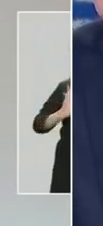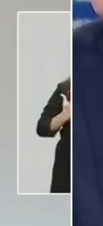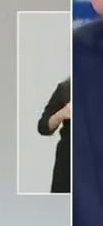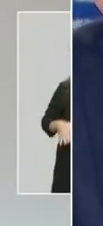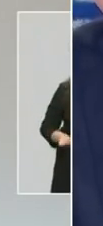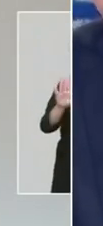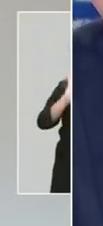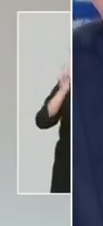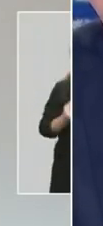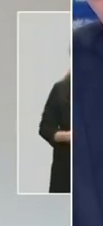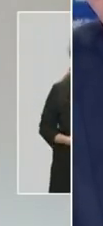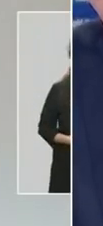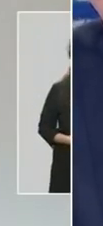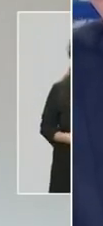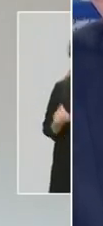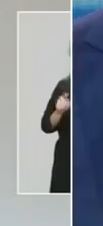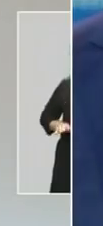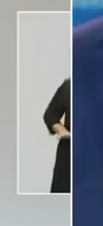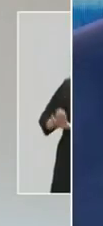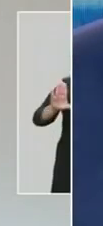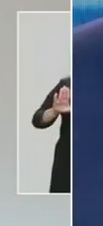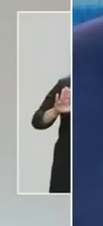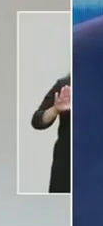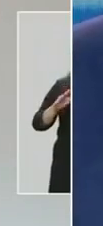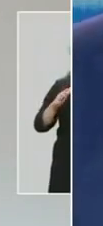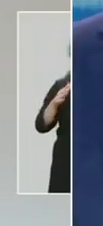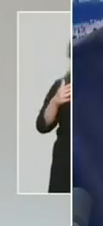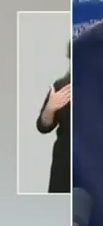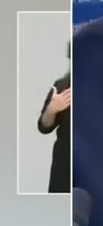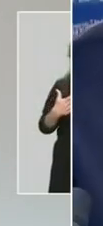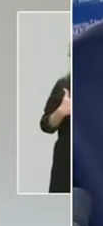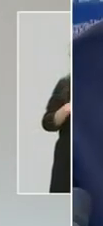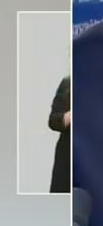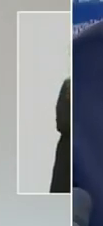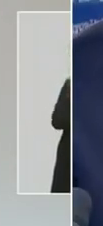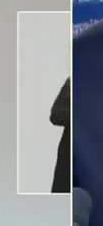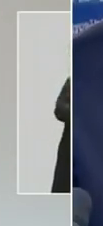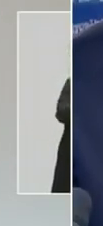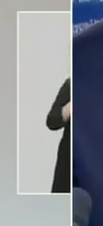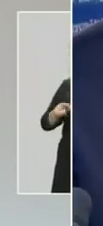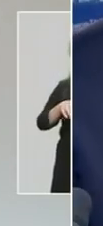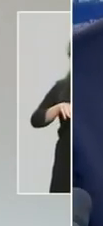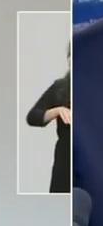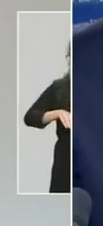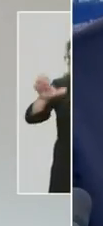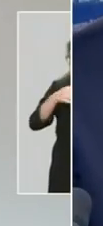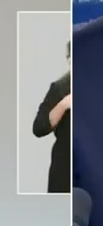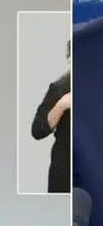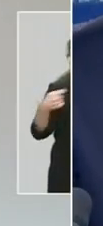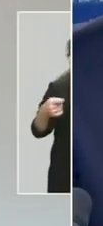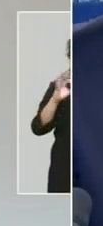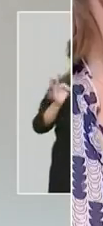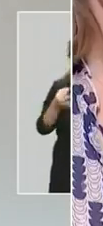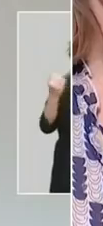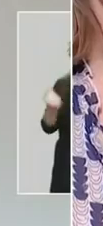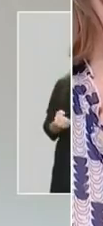vais laisser mes collègues le dire, des annonces sur les traitements, notamment du Covid.